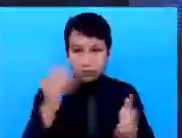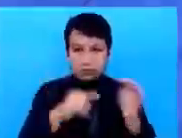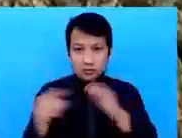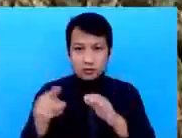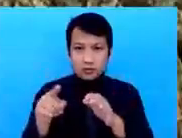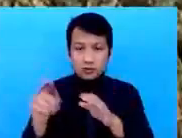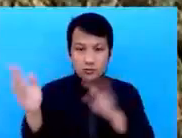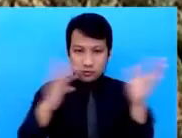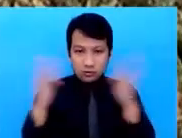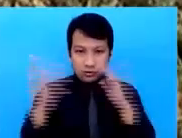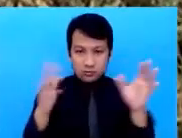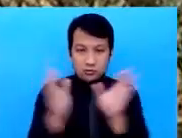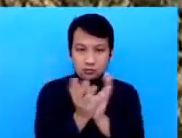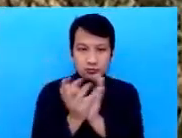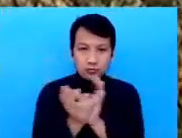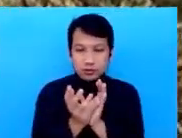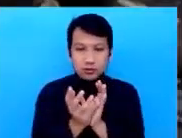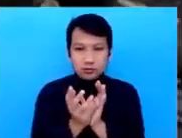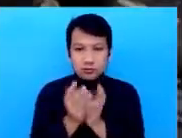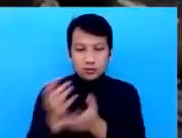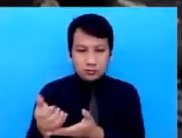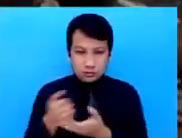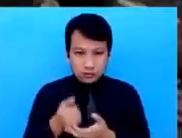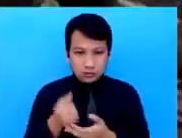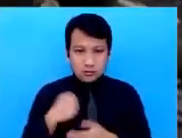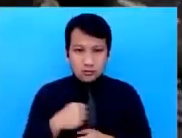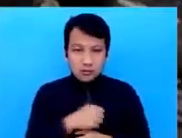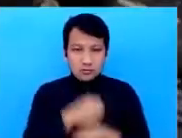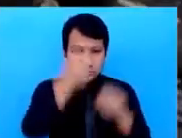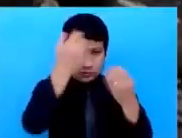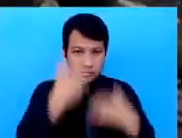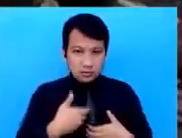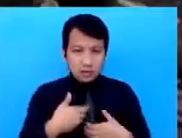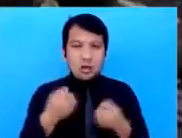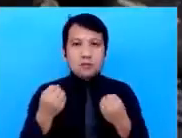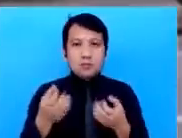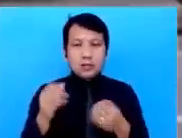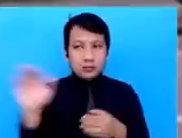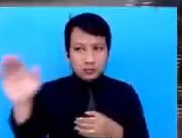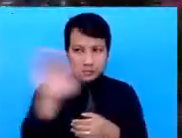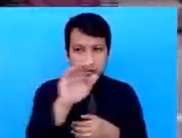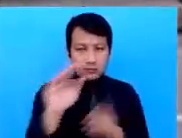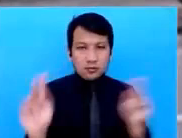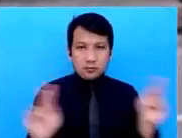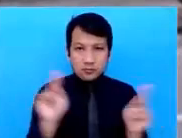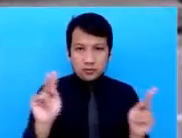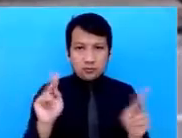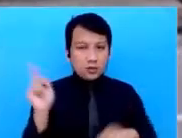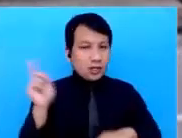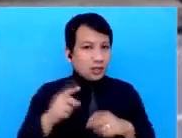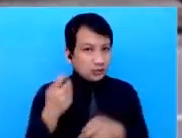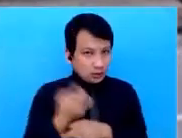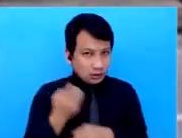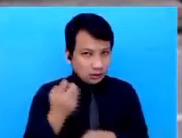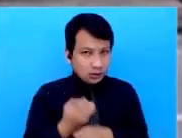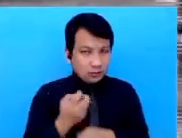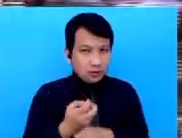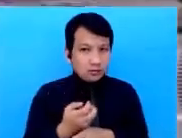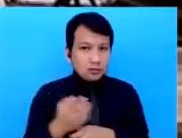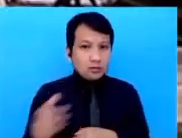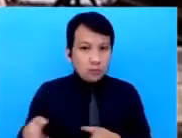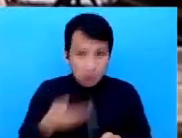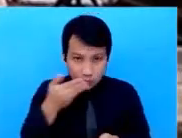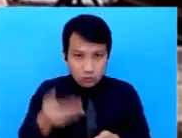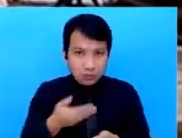binagyong komunidad. Nakatanggap daw ang senador ng impormasyon na marami pa ring residenteng apektado ng bagyo ang napipilitang uminom ng